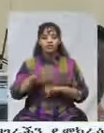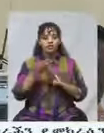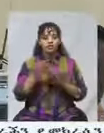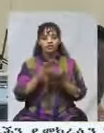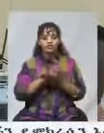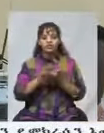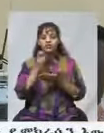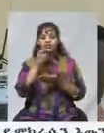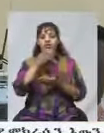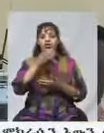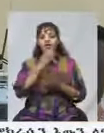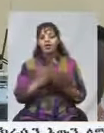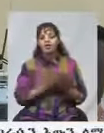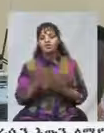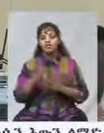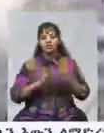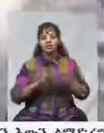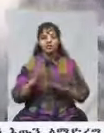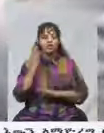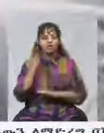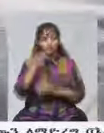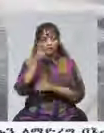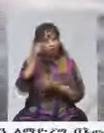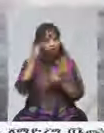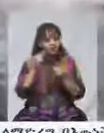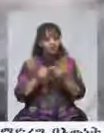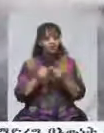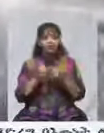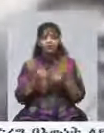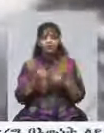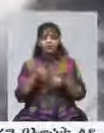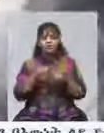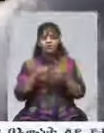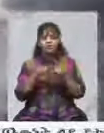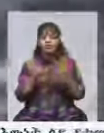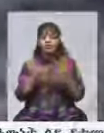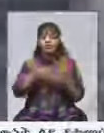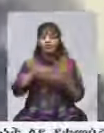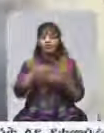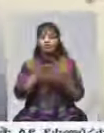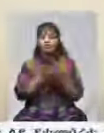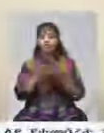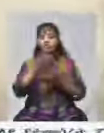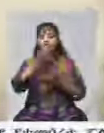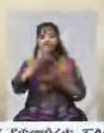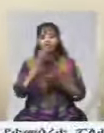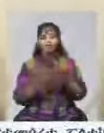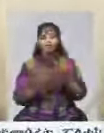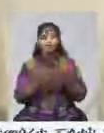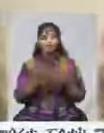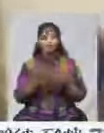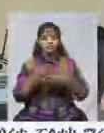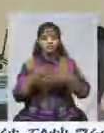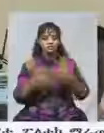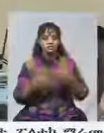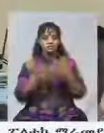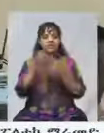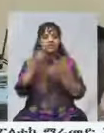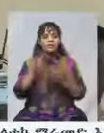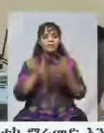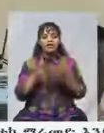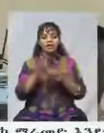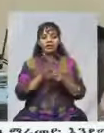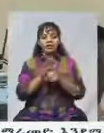የንጹህ መጠጥ ውሃ አቅርቦት ችግር እንደነበር አስታውሰው በአሁኑ ወቅት ግን በአካባቢው የንጹህ መጠጥ ውሃ አገልግሎት ተገንብቶ ለምረቃ